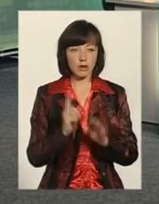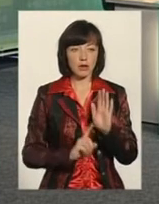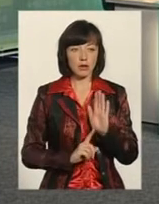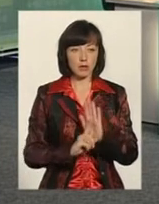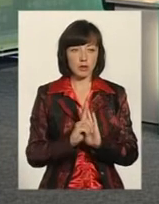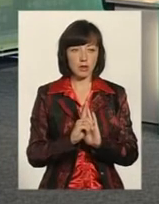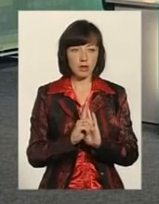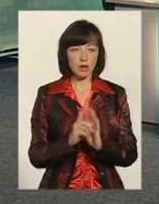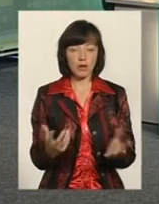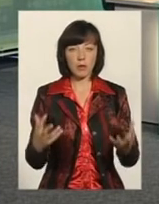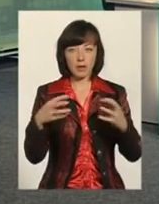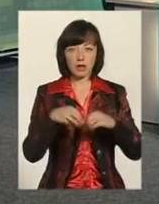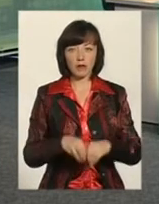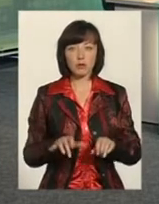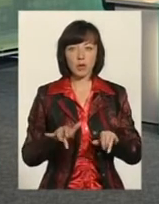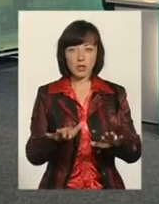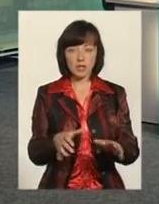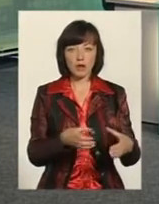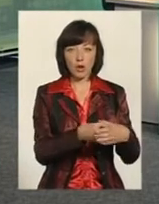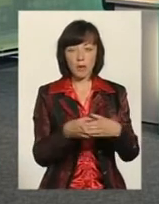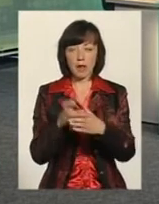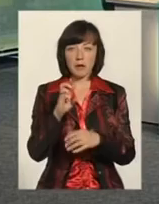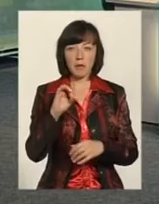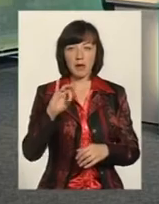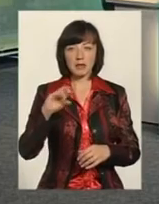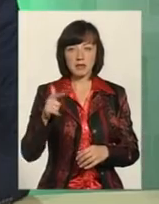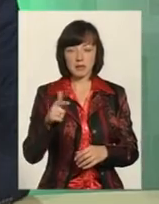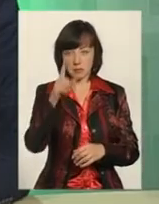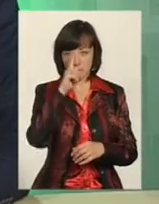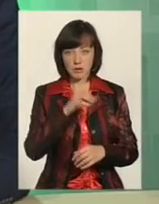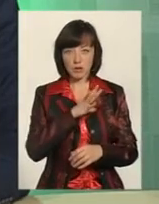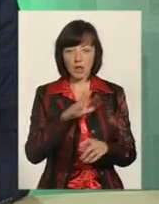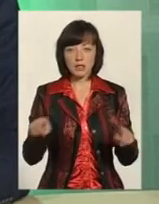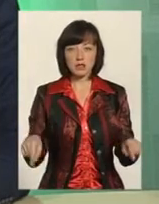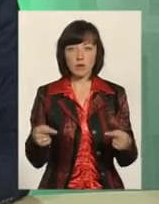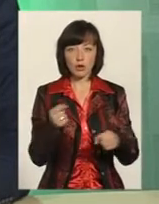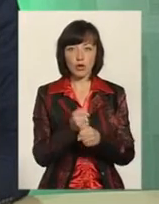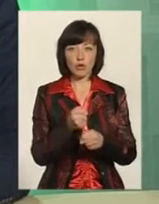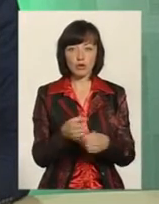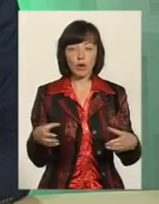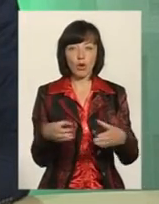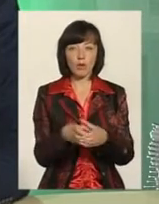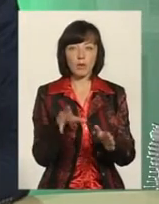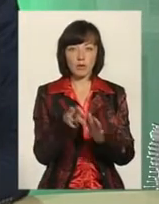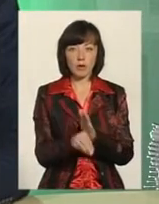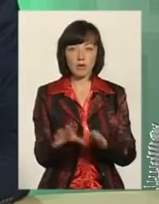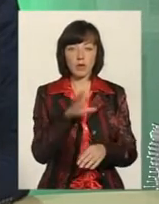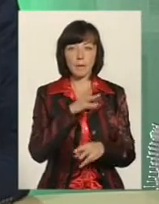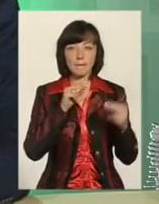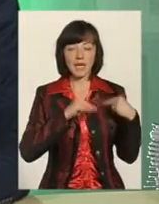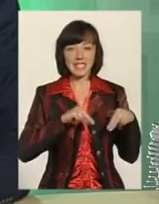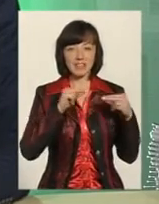об'єднавчий процес громад. Ще в березні місяці була створена робоча група, до складу якої війшли